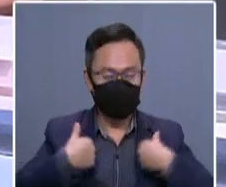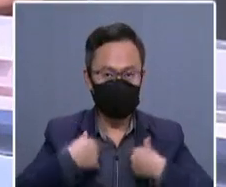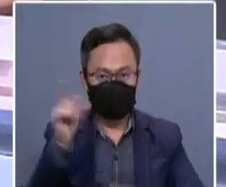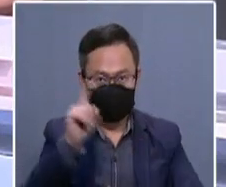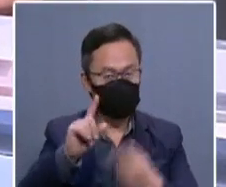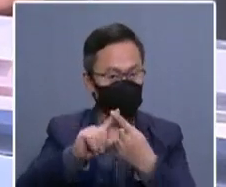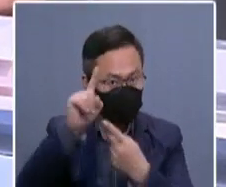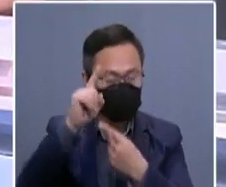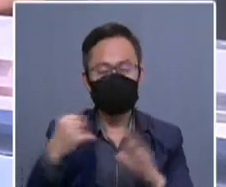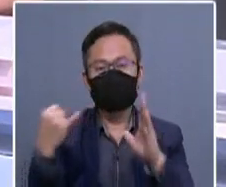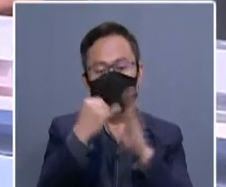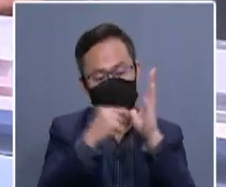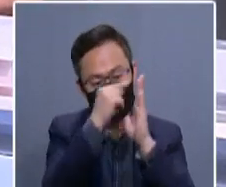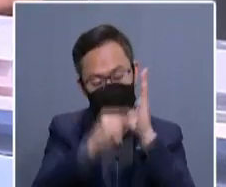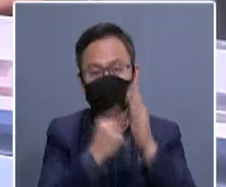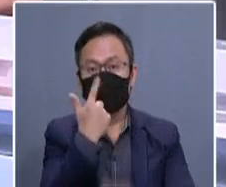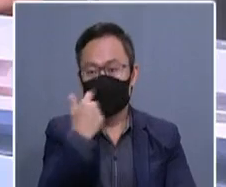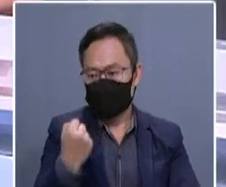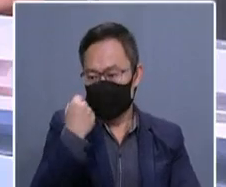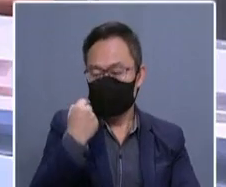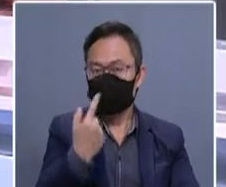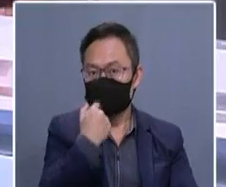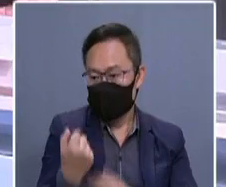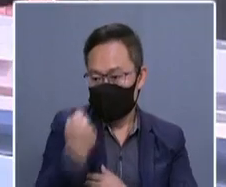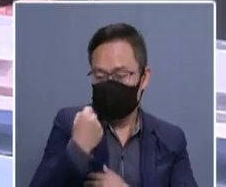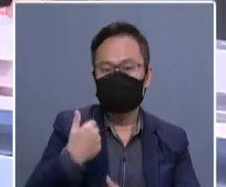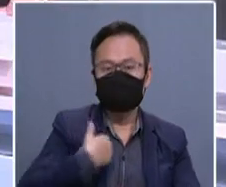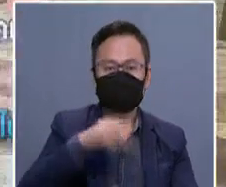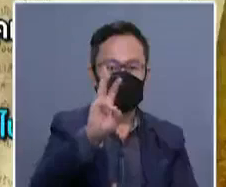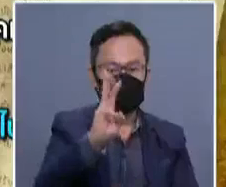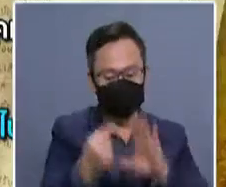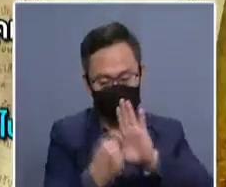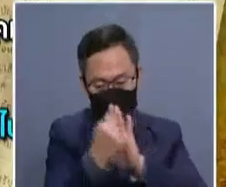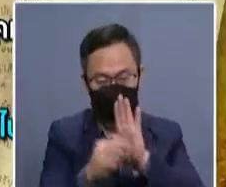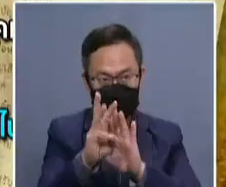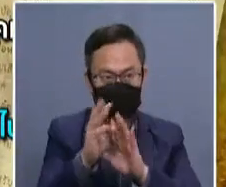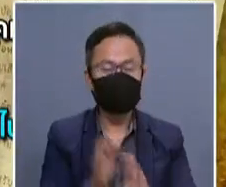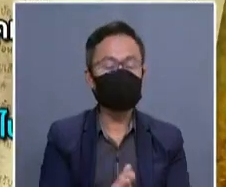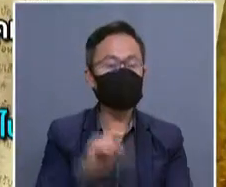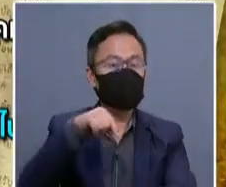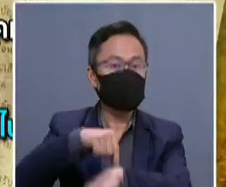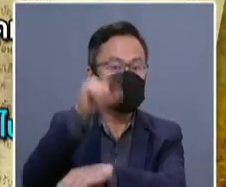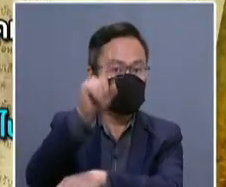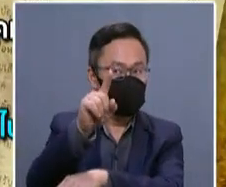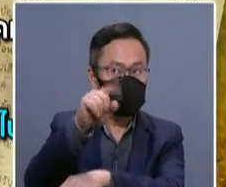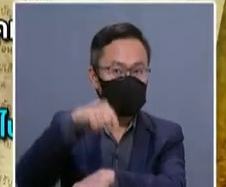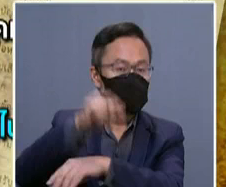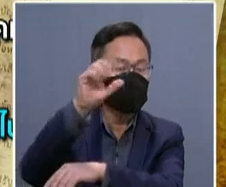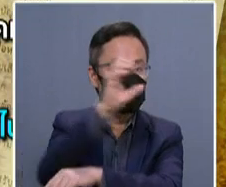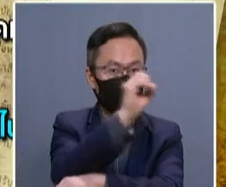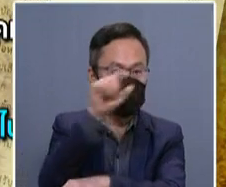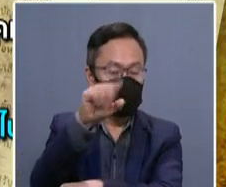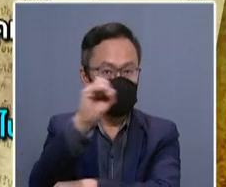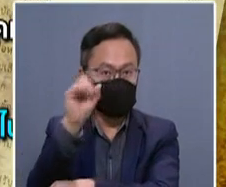บคุมสูงสุดและเข้มงวดนะครับสีแดงเข้มนั่นเองนะครับจะมีผลบังคับใช้ตั้งแต่เที่ยงคืนวันนี้เป็นต้นไปเลยนะครับเป็นการประกาศ